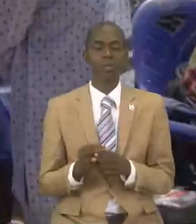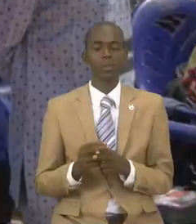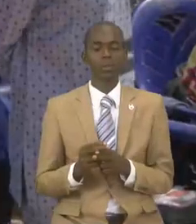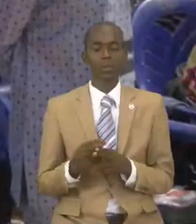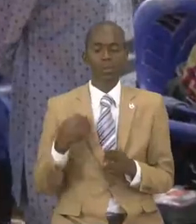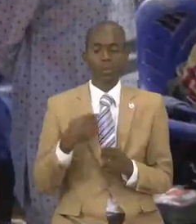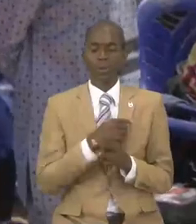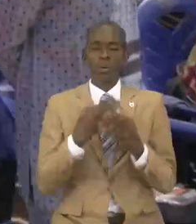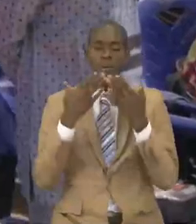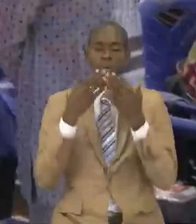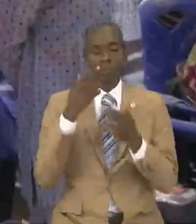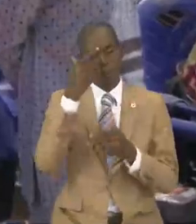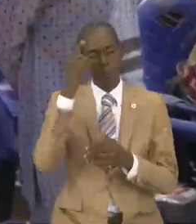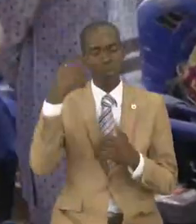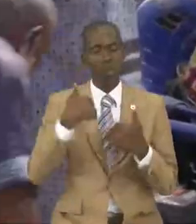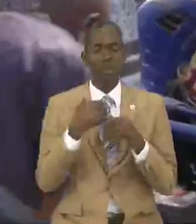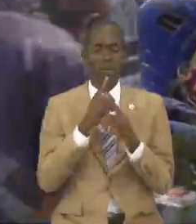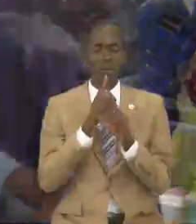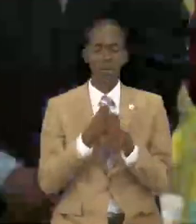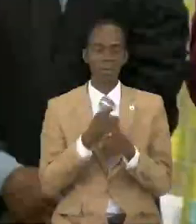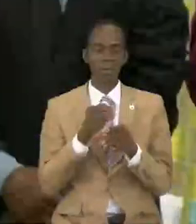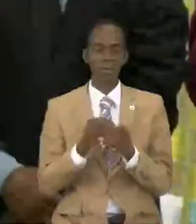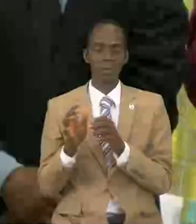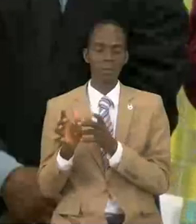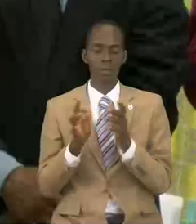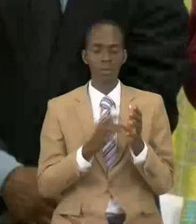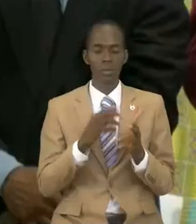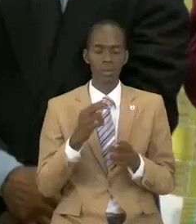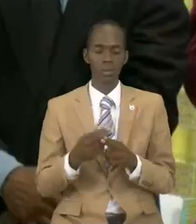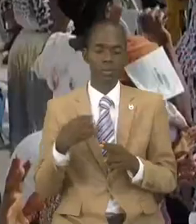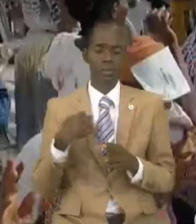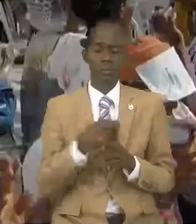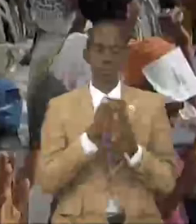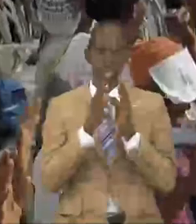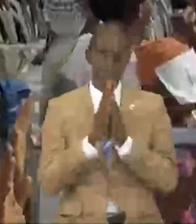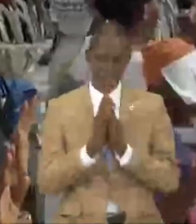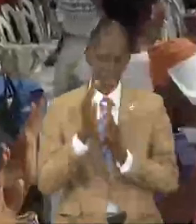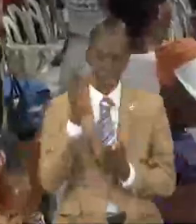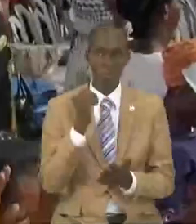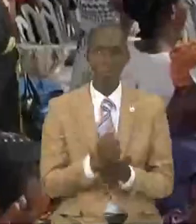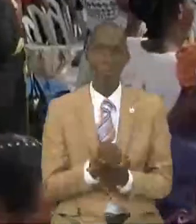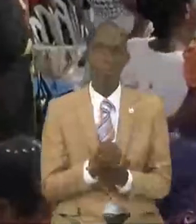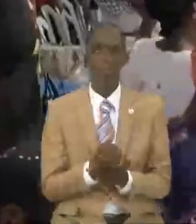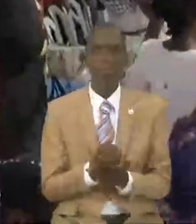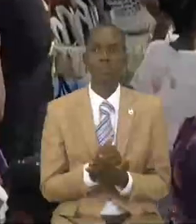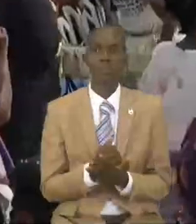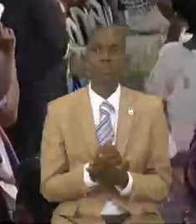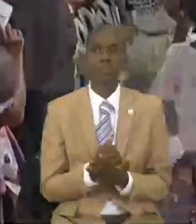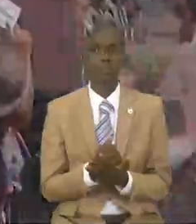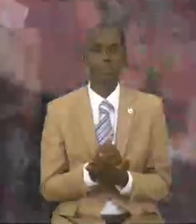Jésus-Christ. Nous te disons merci parce que tu nous as exaucés. Au nom de Jésus, nous